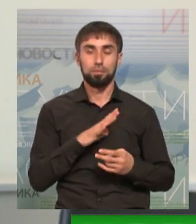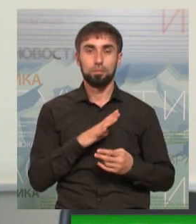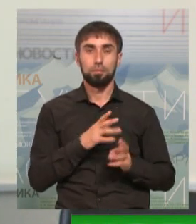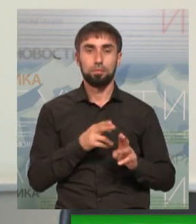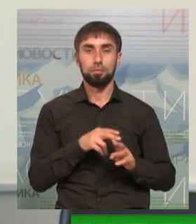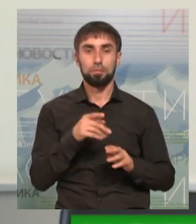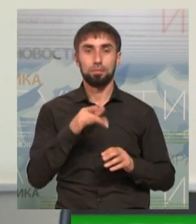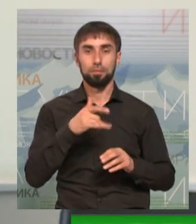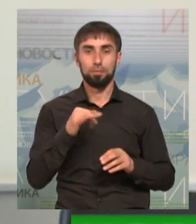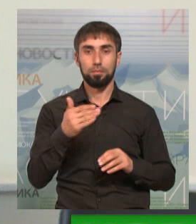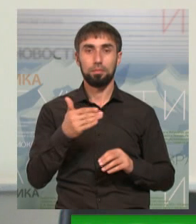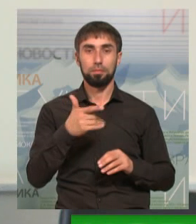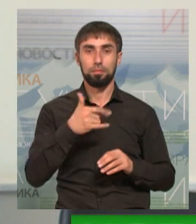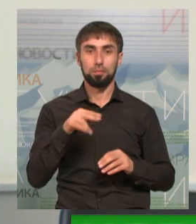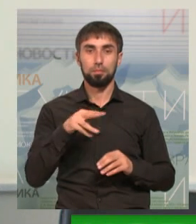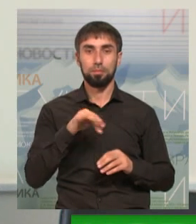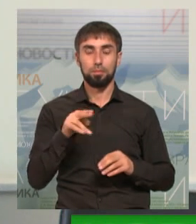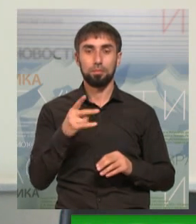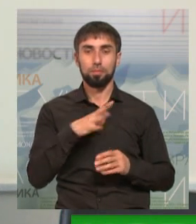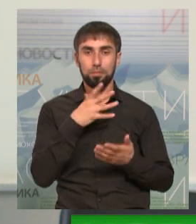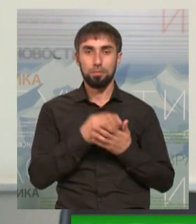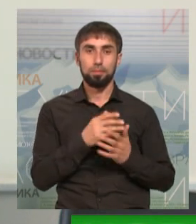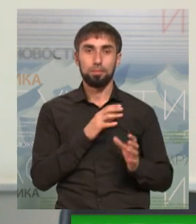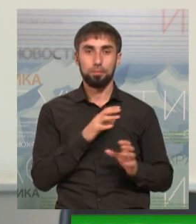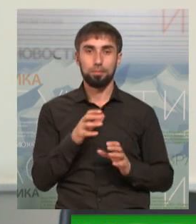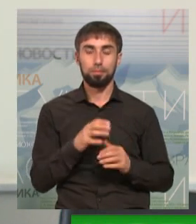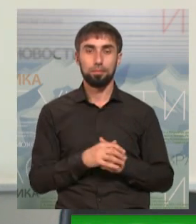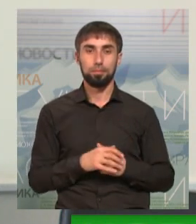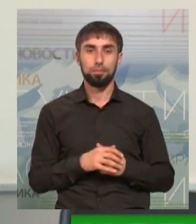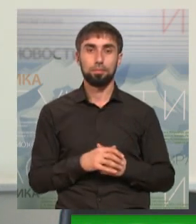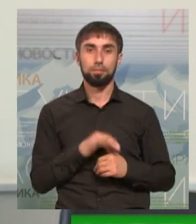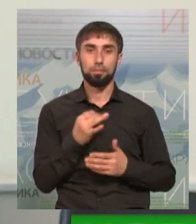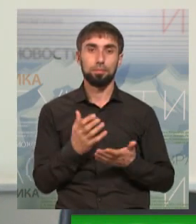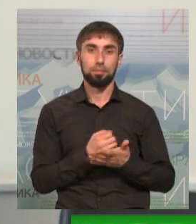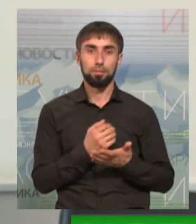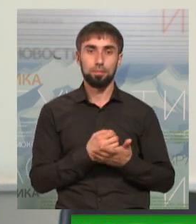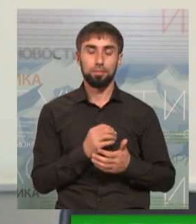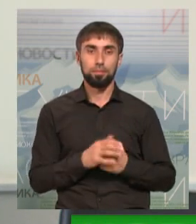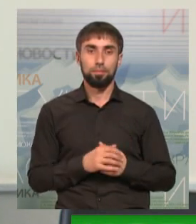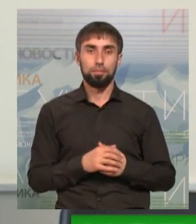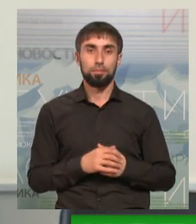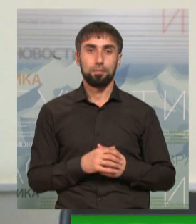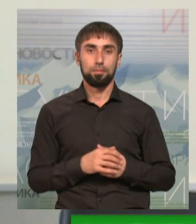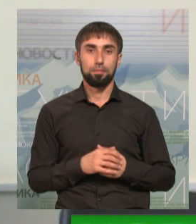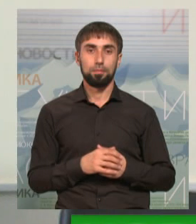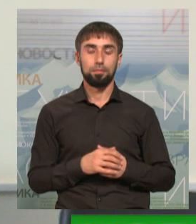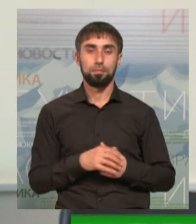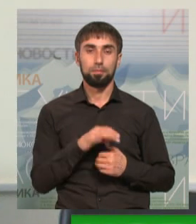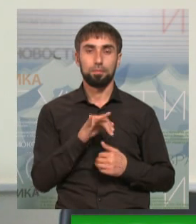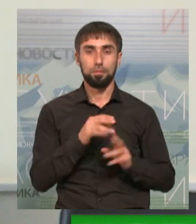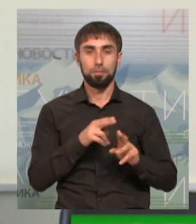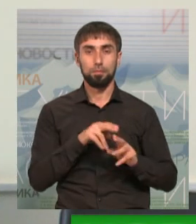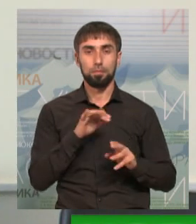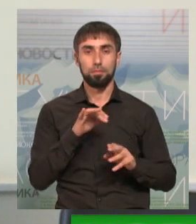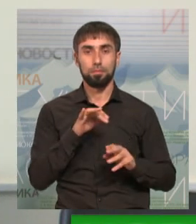эти предприятия были самообеспечены, зарабатывали. И исходя из этого,